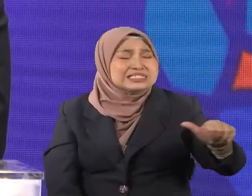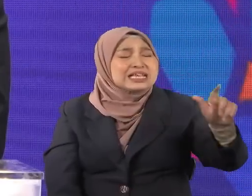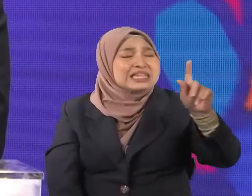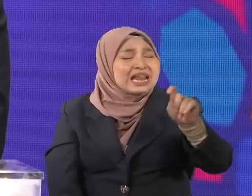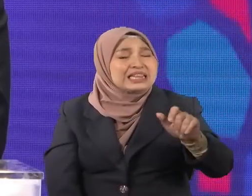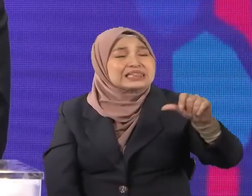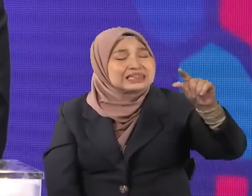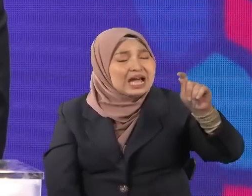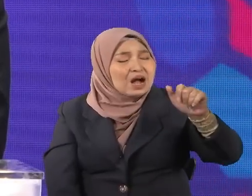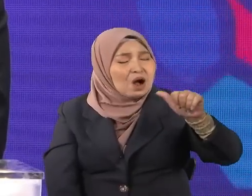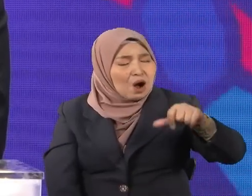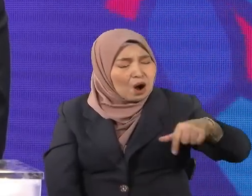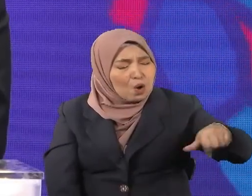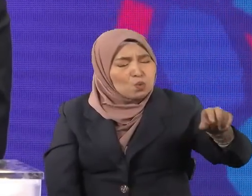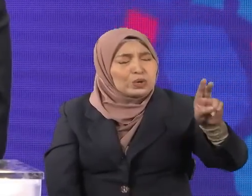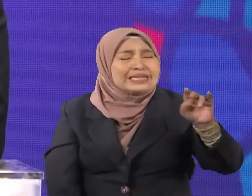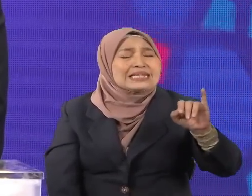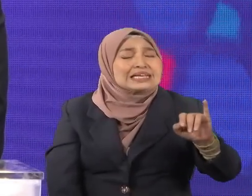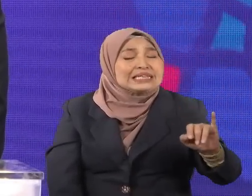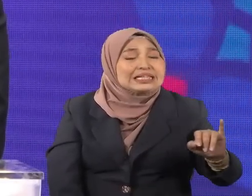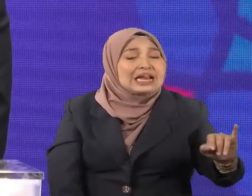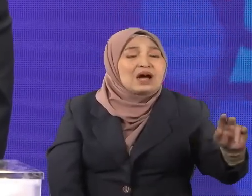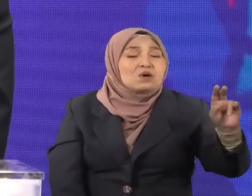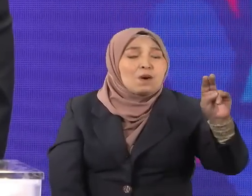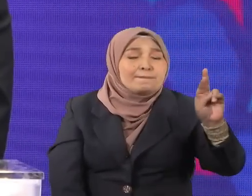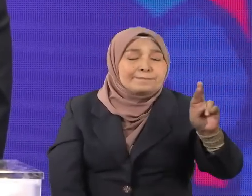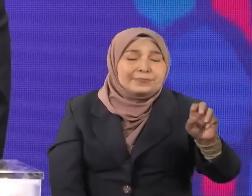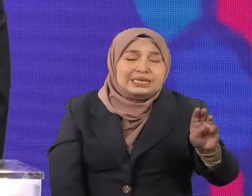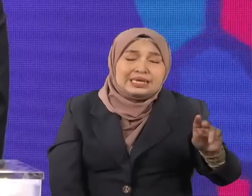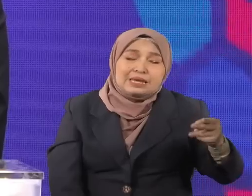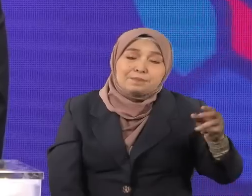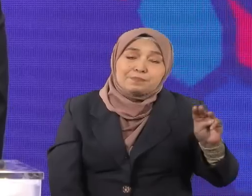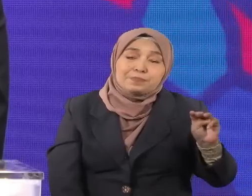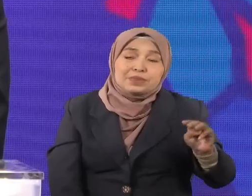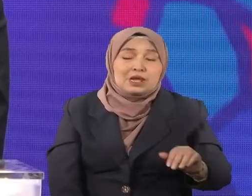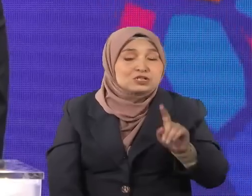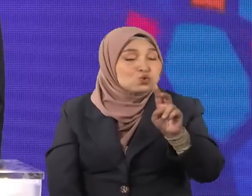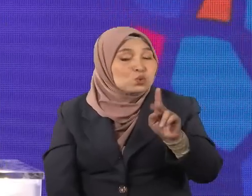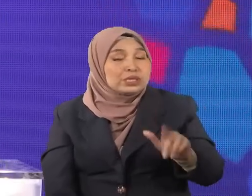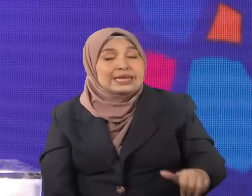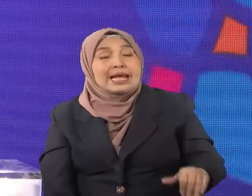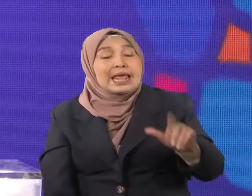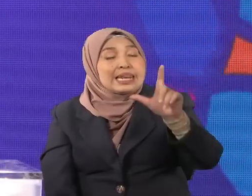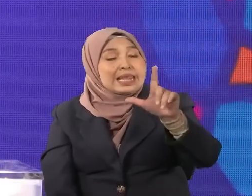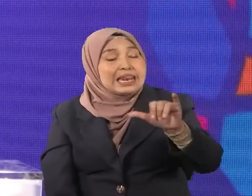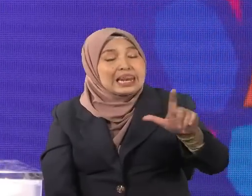Lilladzina taqau 'inda rabbihim. 1 2 3.